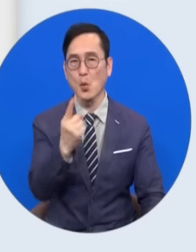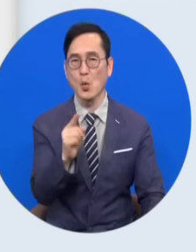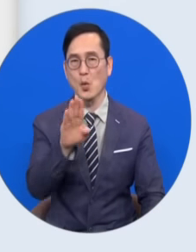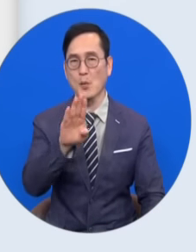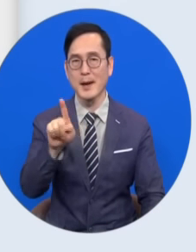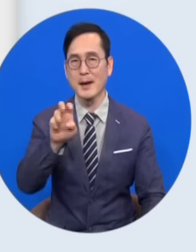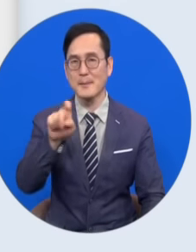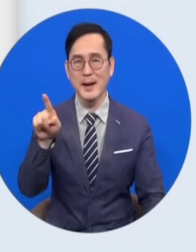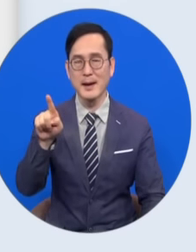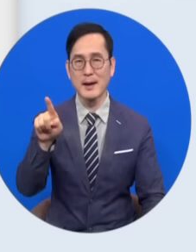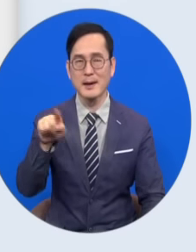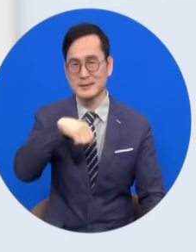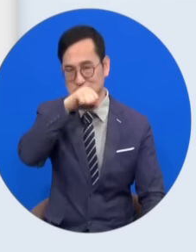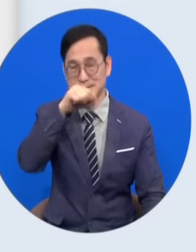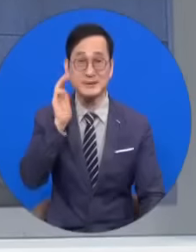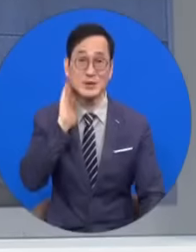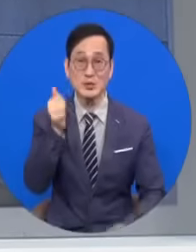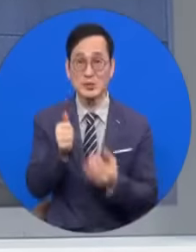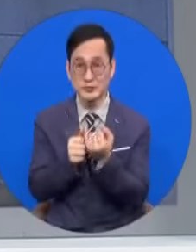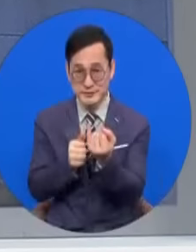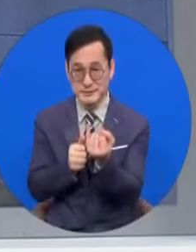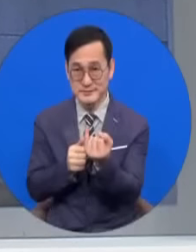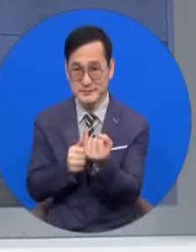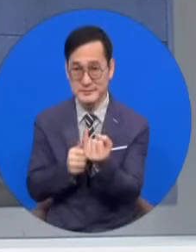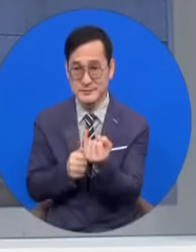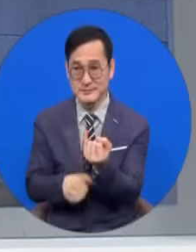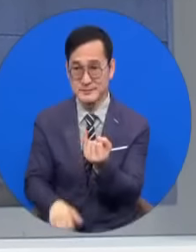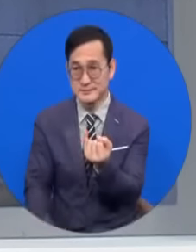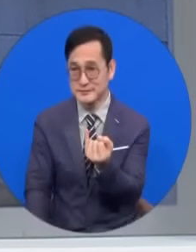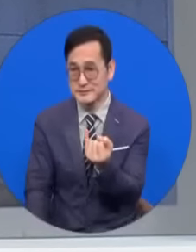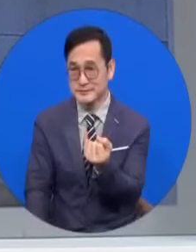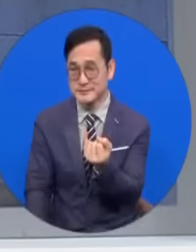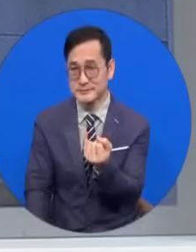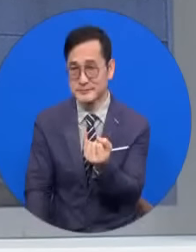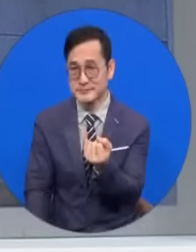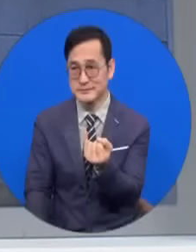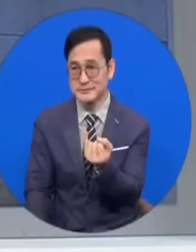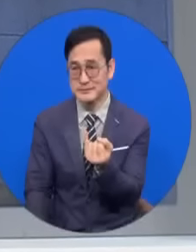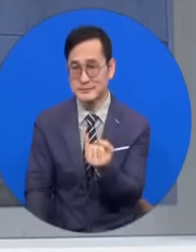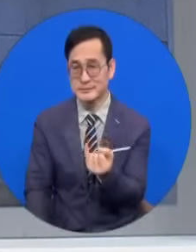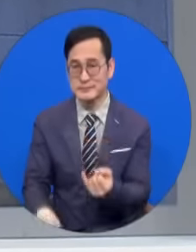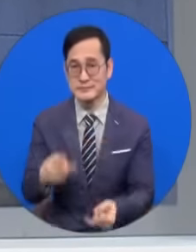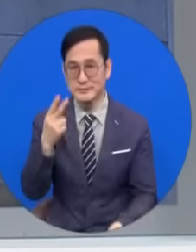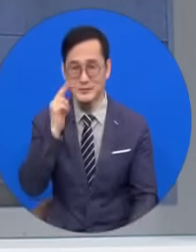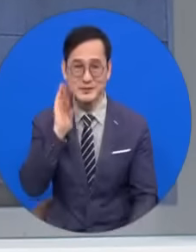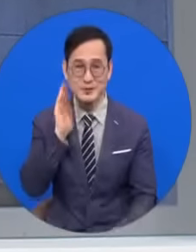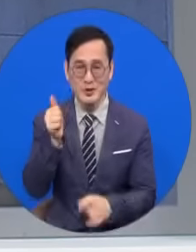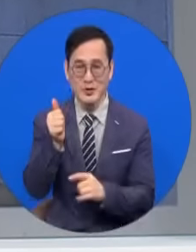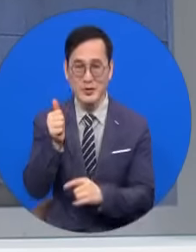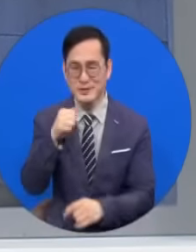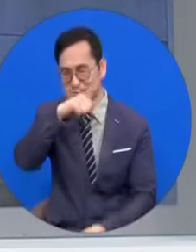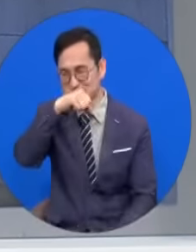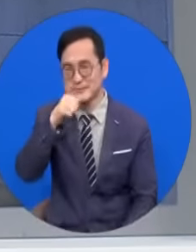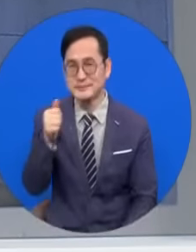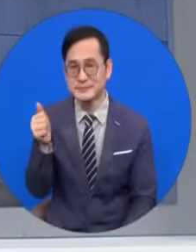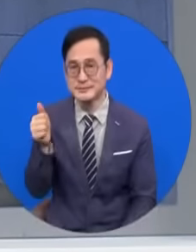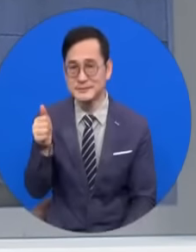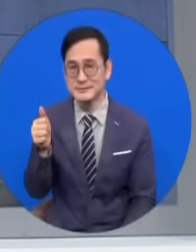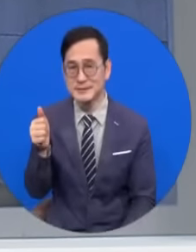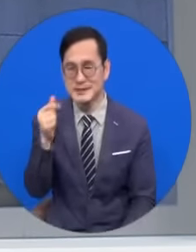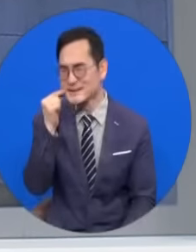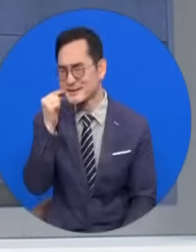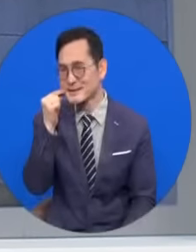오바마 사실은 오바마 전 대통령이 미국 내에서 인기가 있었잖아요 좋았잖아요 퇴임할 때까지도 인기가 좋았고